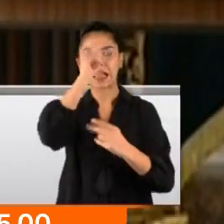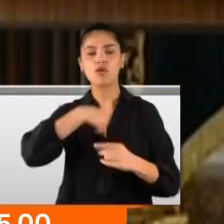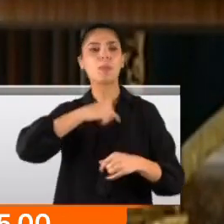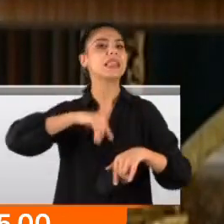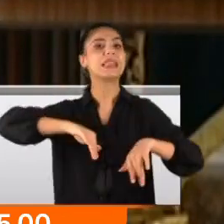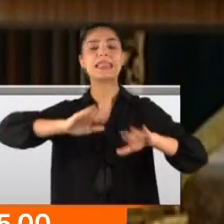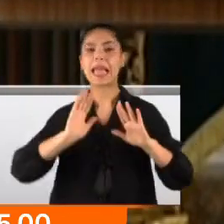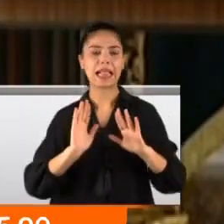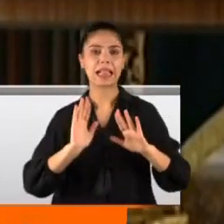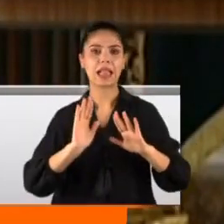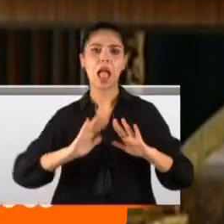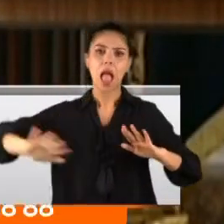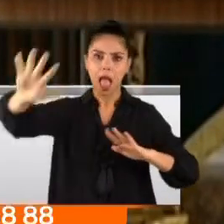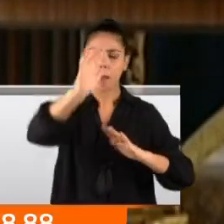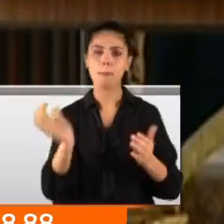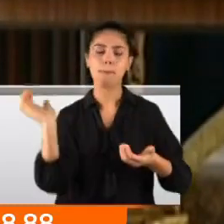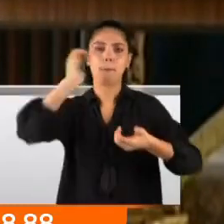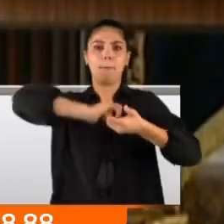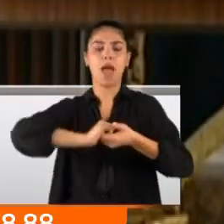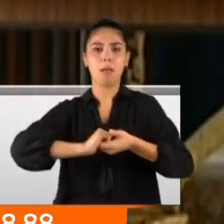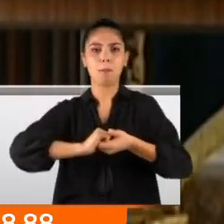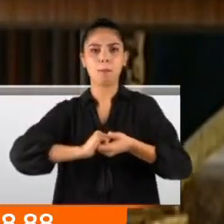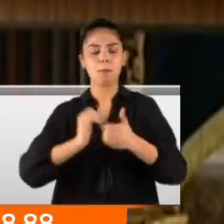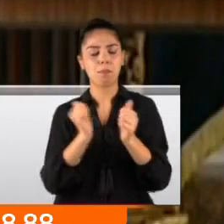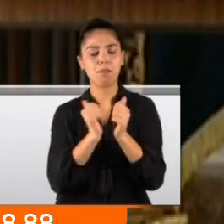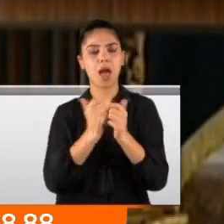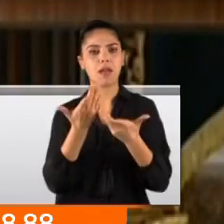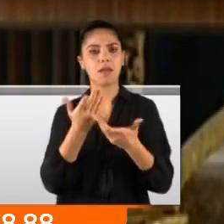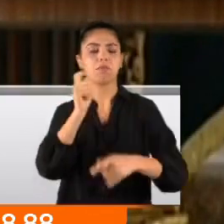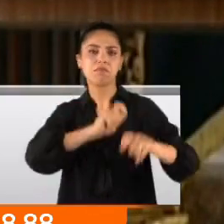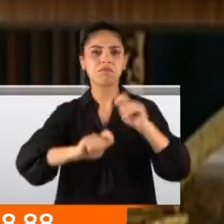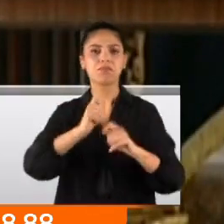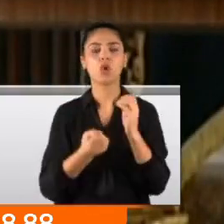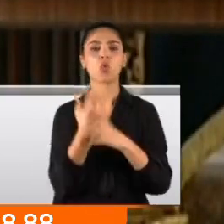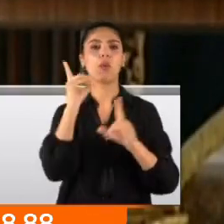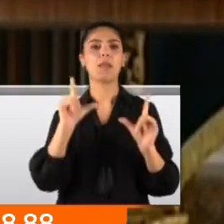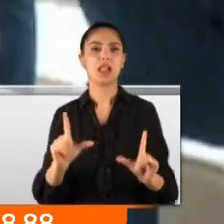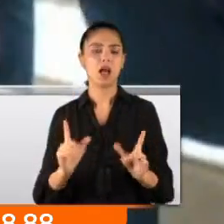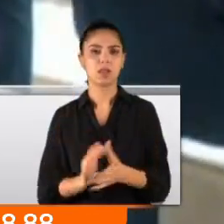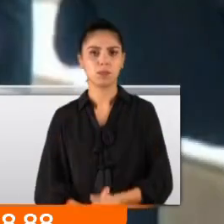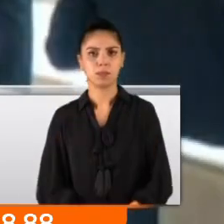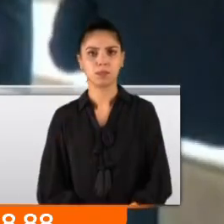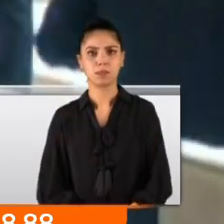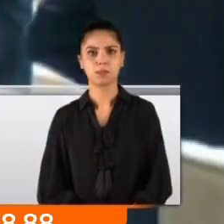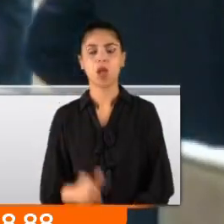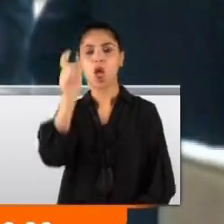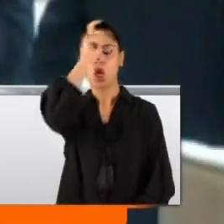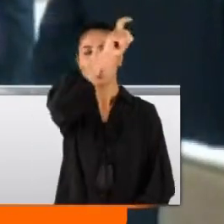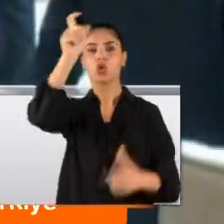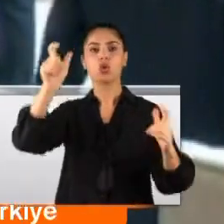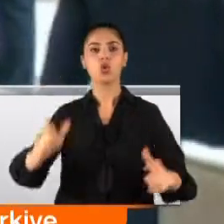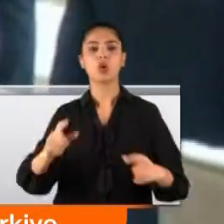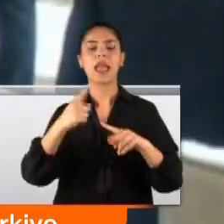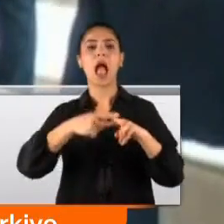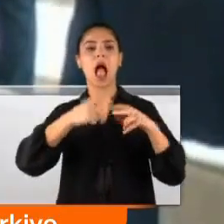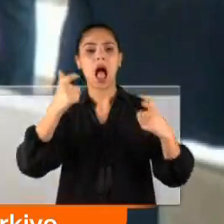değil, hep beraber inşa etmemiz, kurmamız gerekiyor. Türkiye Angola ile